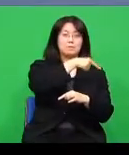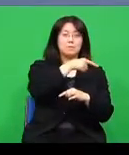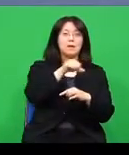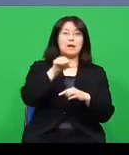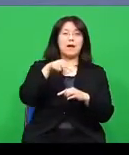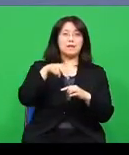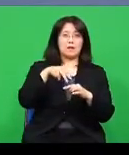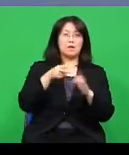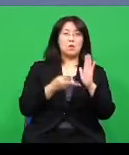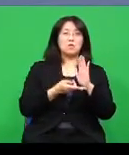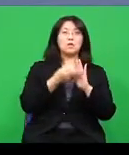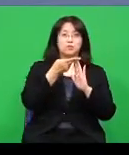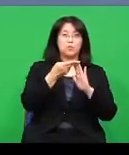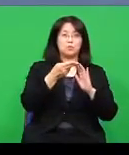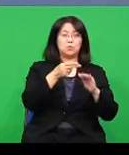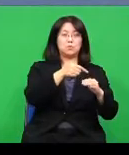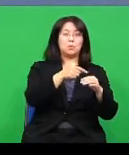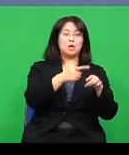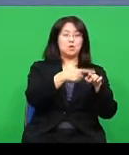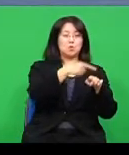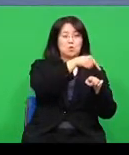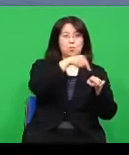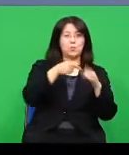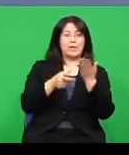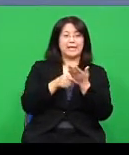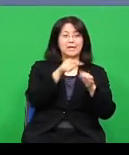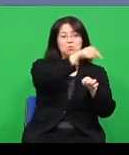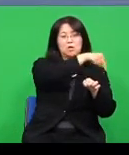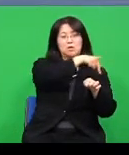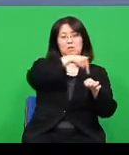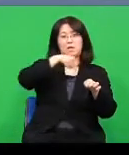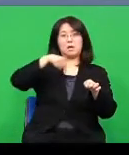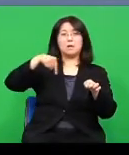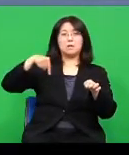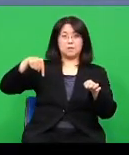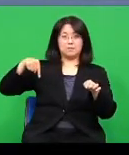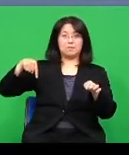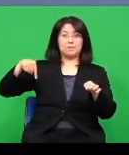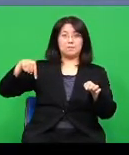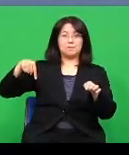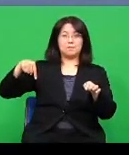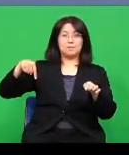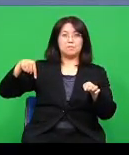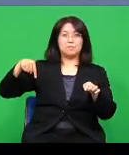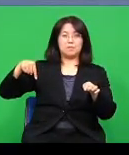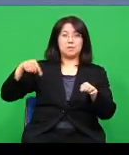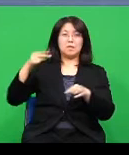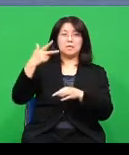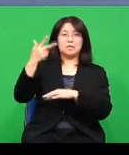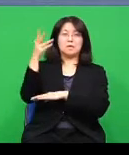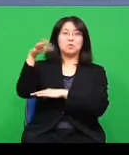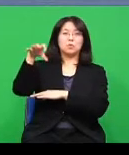、アナクラウンプラザのあの角を駅の方に向かって曲がりまして、